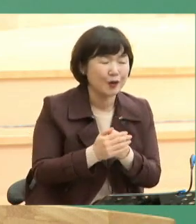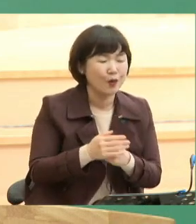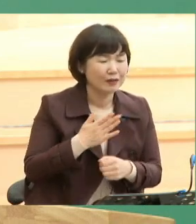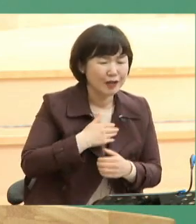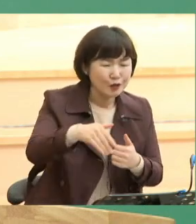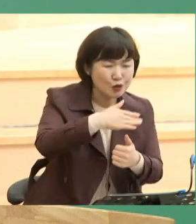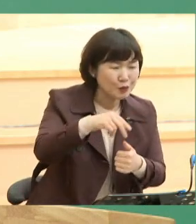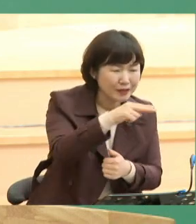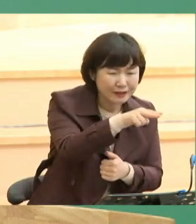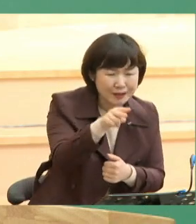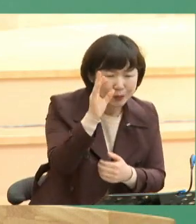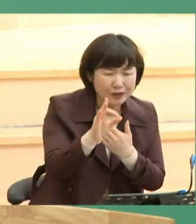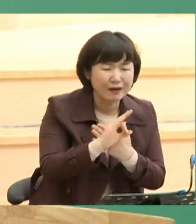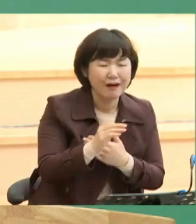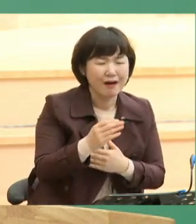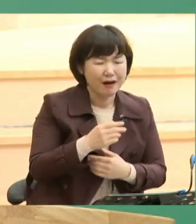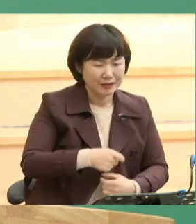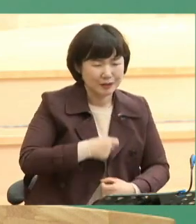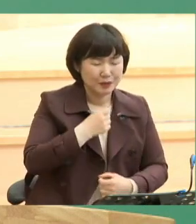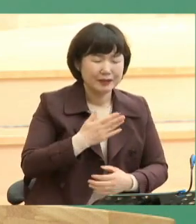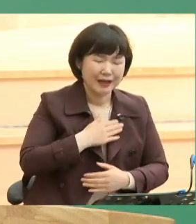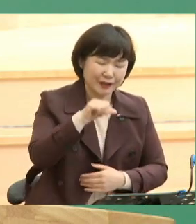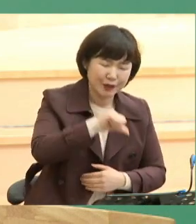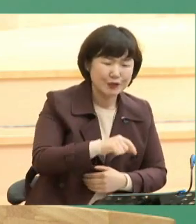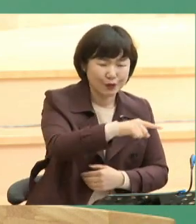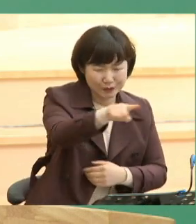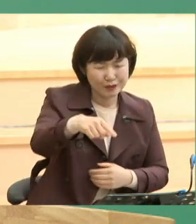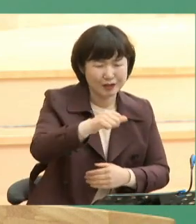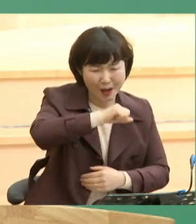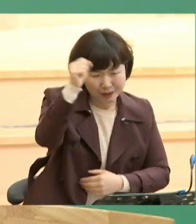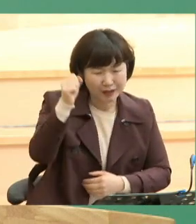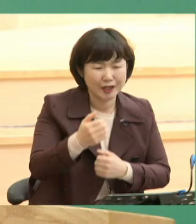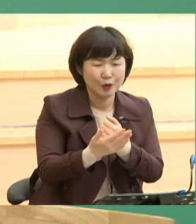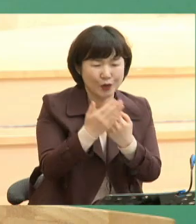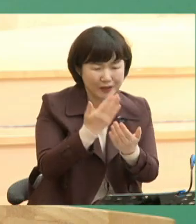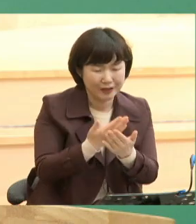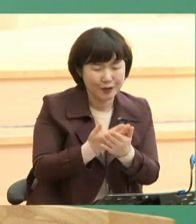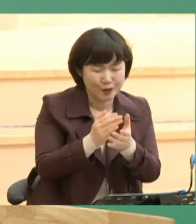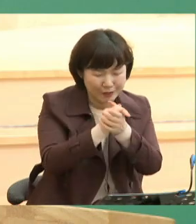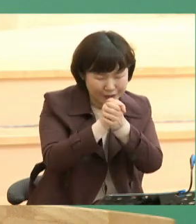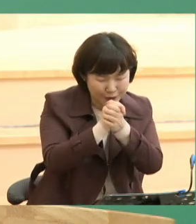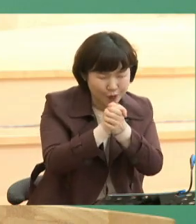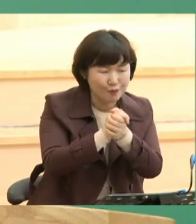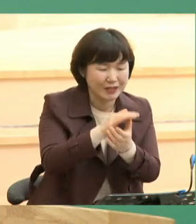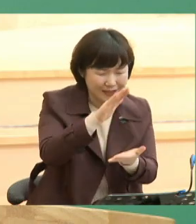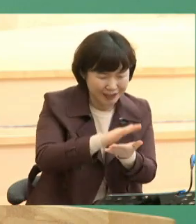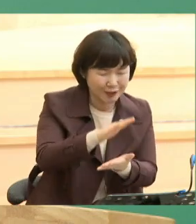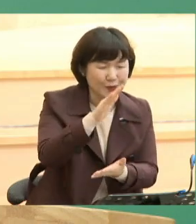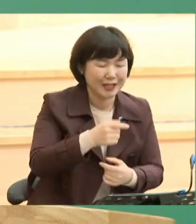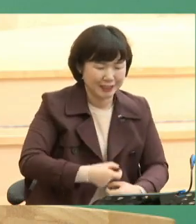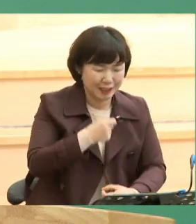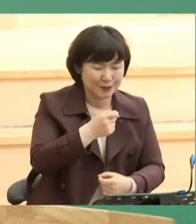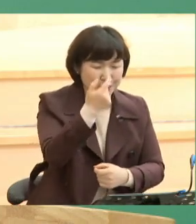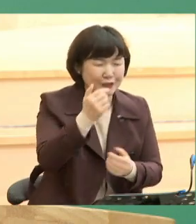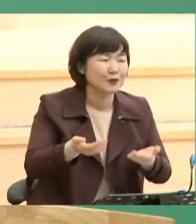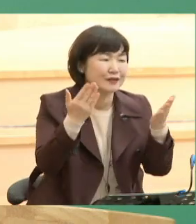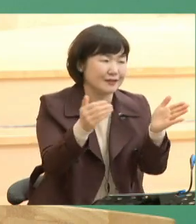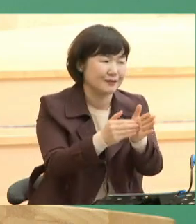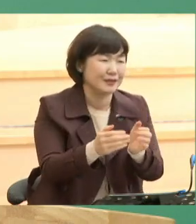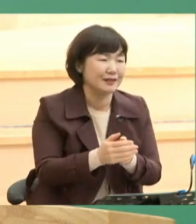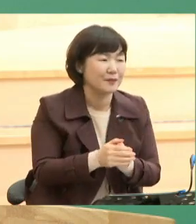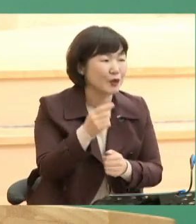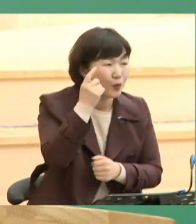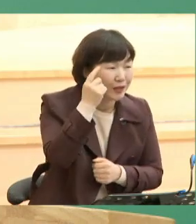그런 기도를 있어요 내가 떨어지고 2분들 붙게 하여 주시옵소서 이제 진짜 진심이었어 왜냐하면 그